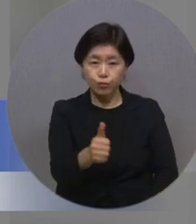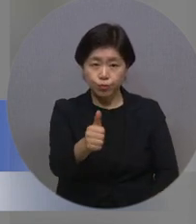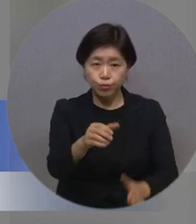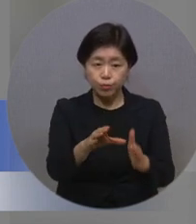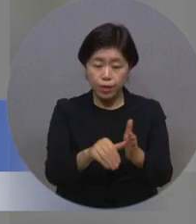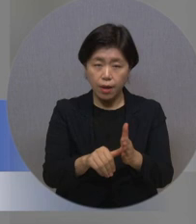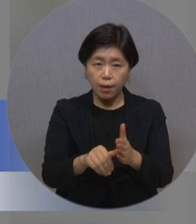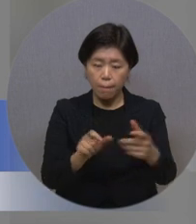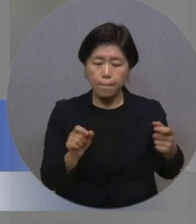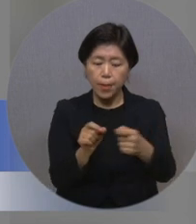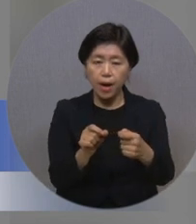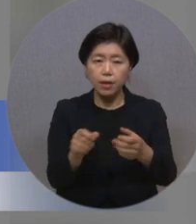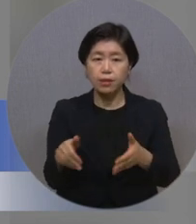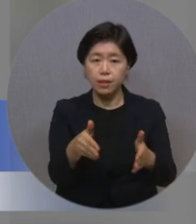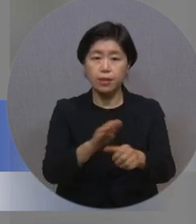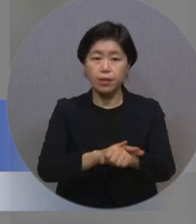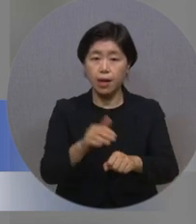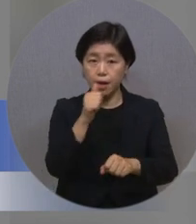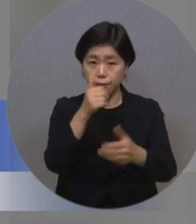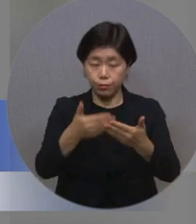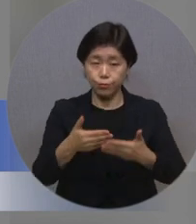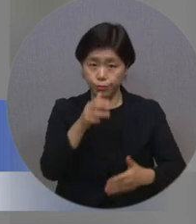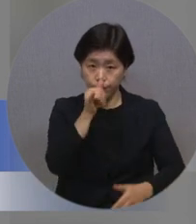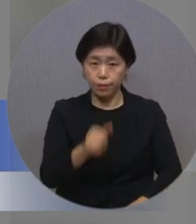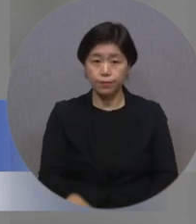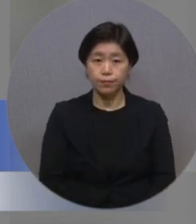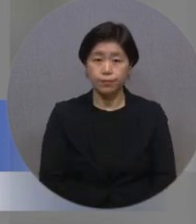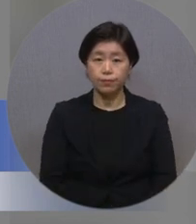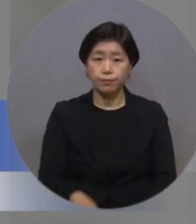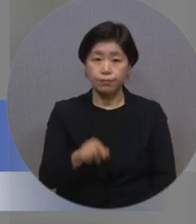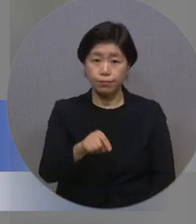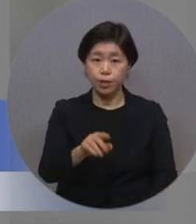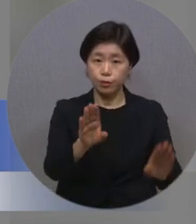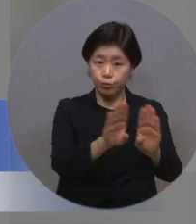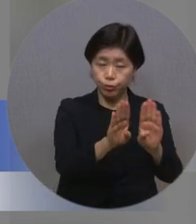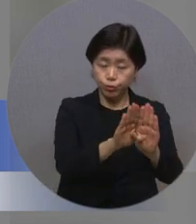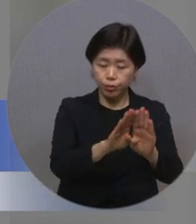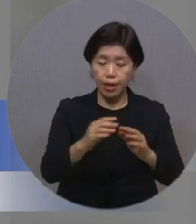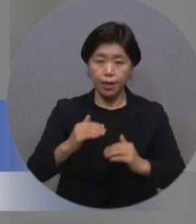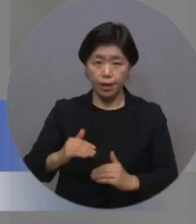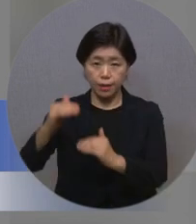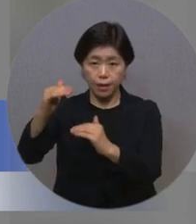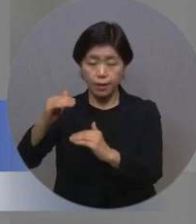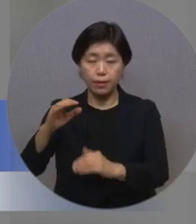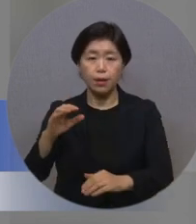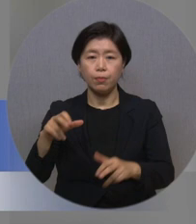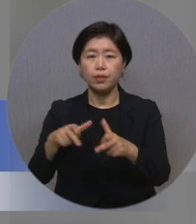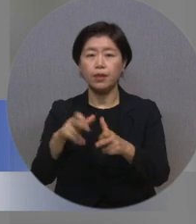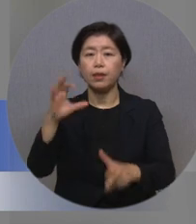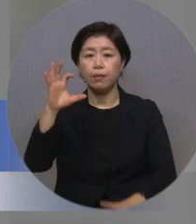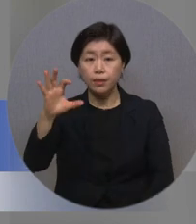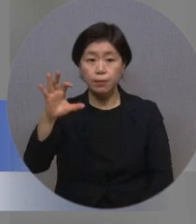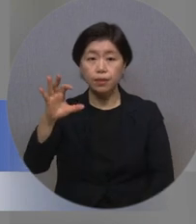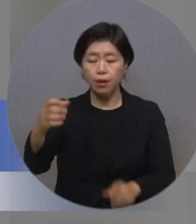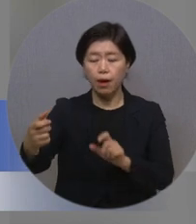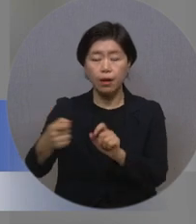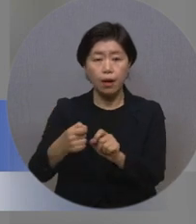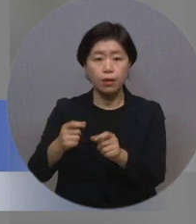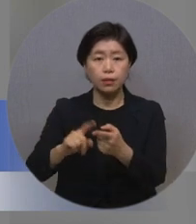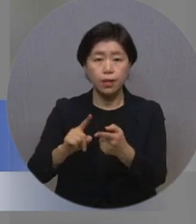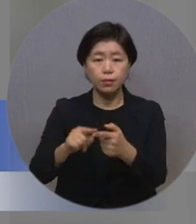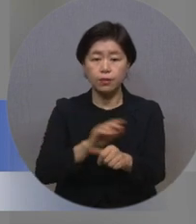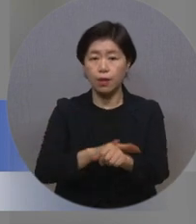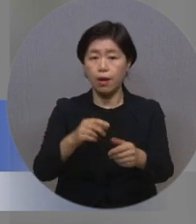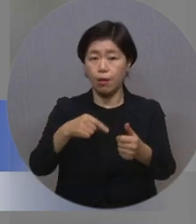안내합니다 특히 내비게이션 휠비는 출입문 계단 장애인 화장실 정보에 기반한 접근 가능 여부도